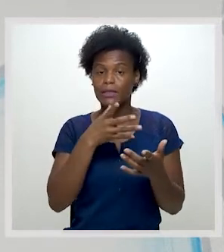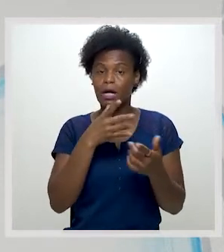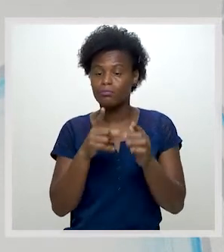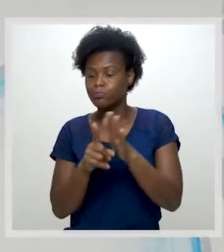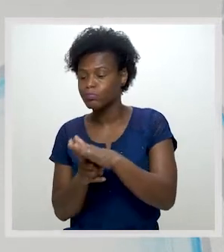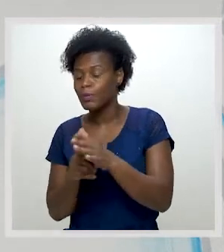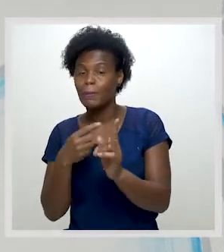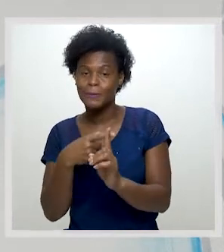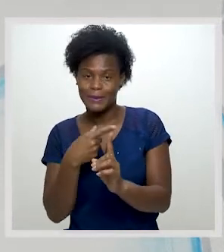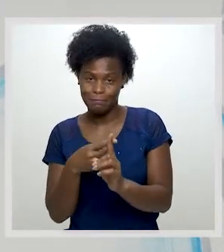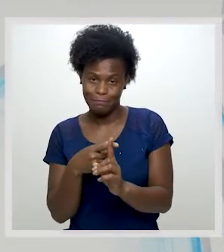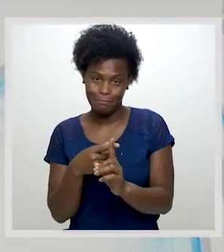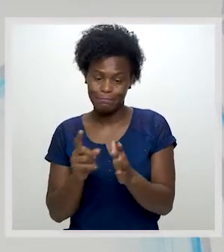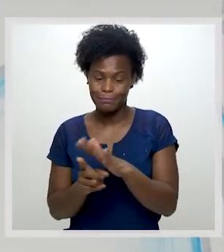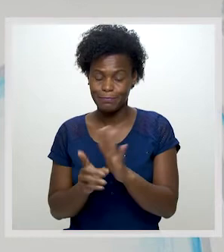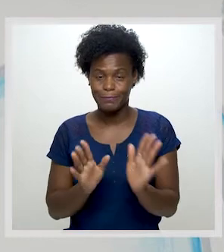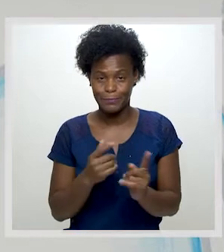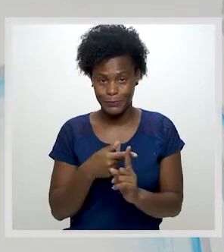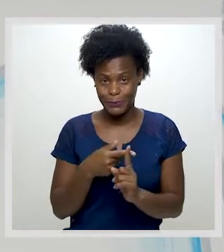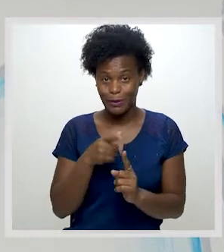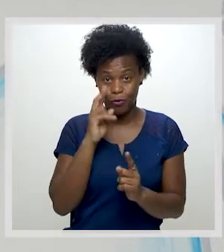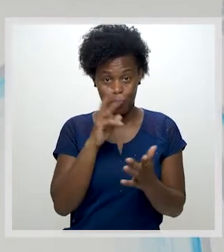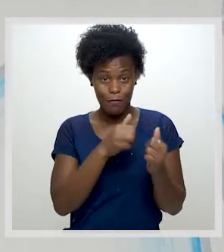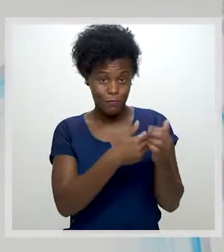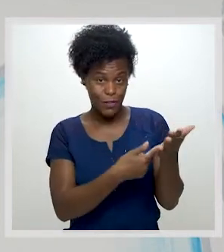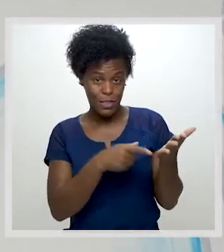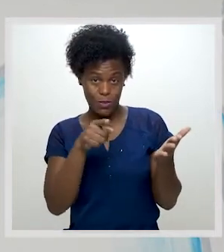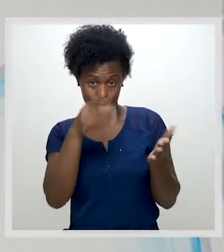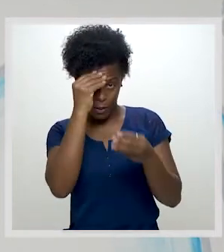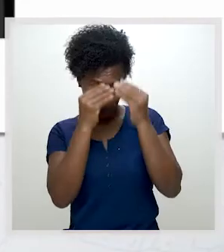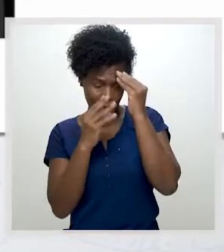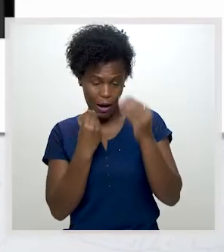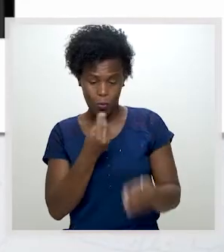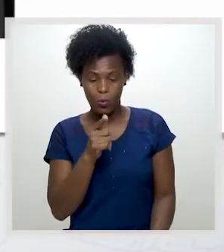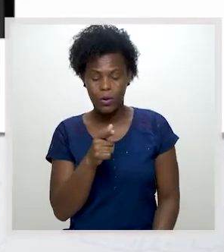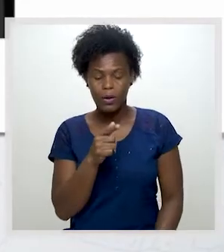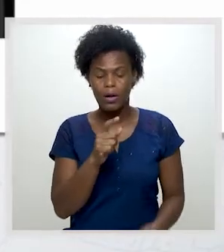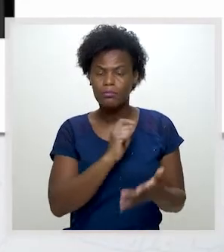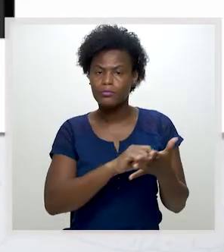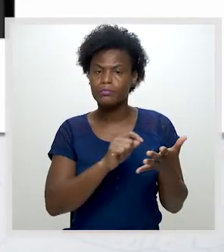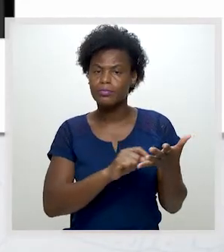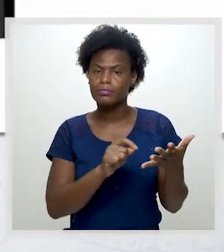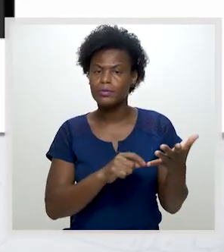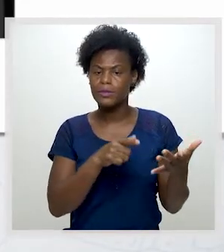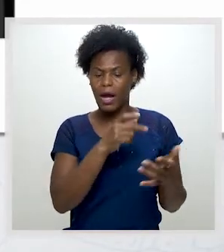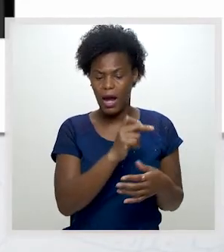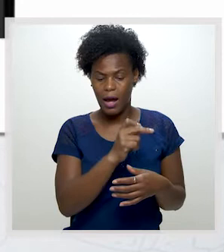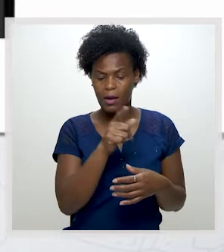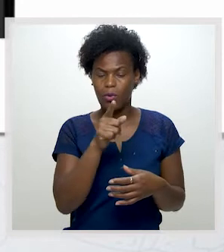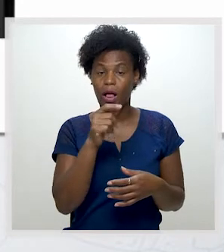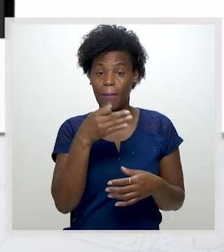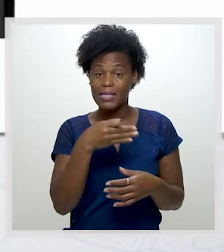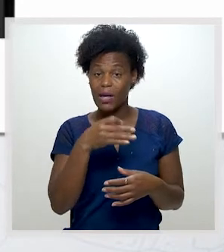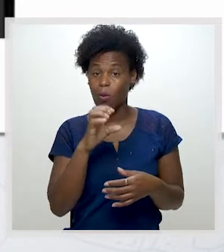discrimination auditive. Alors, regarde ta fiche apprenant. Écris dans le panneau A quand tu entends le